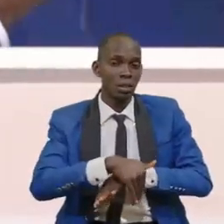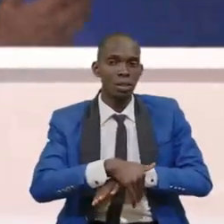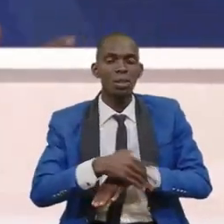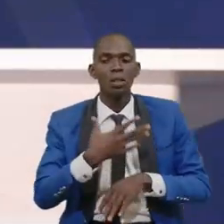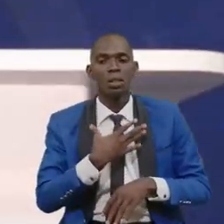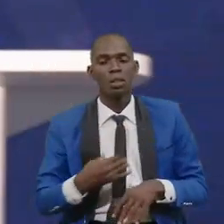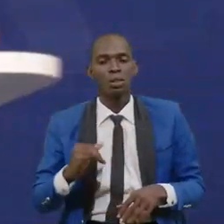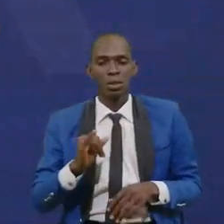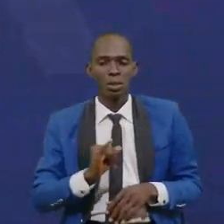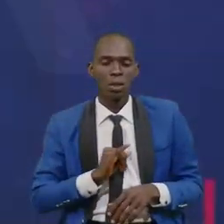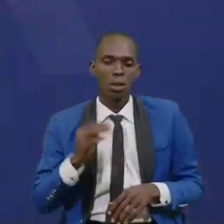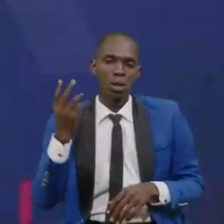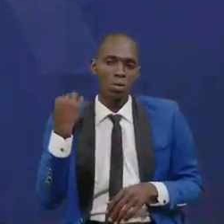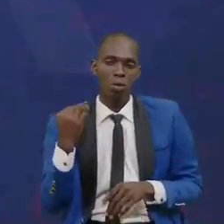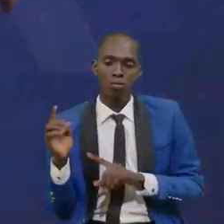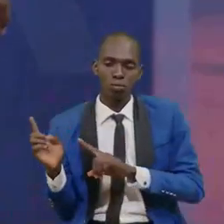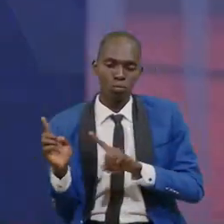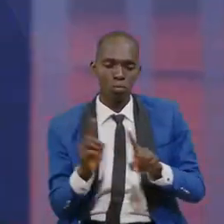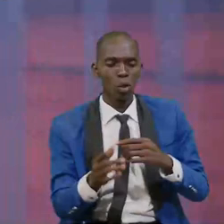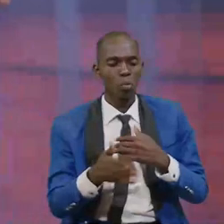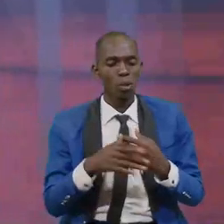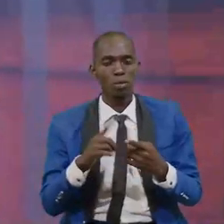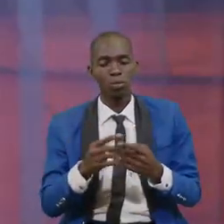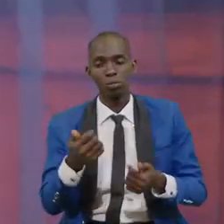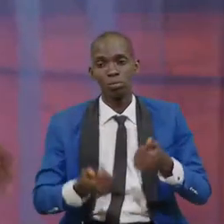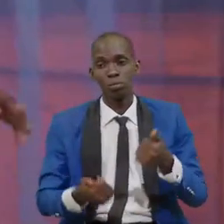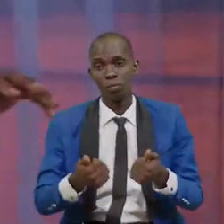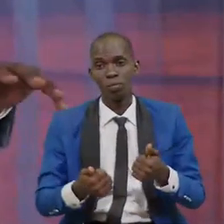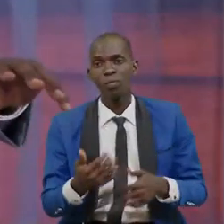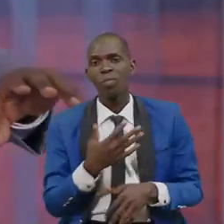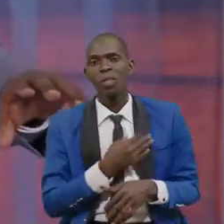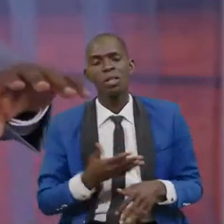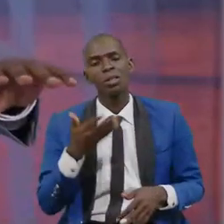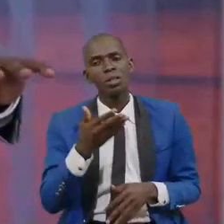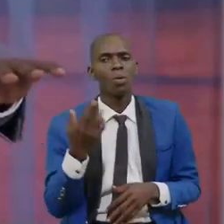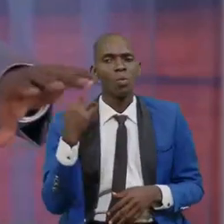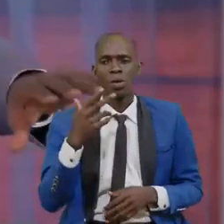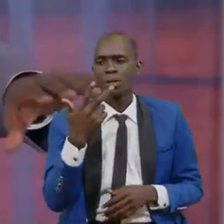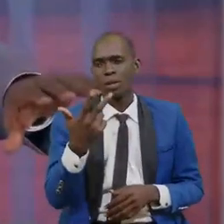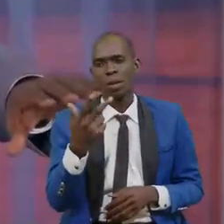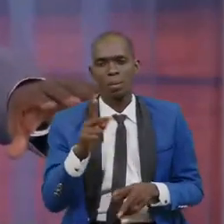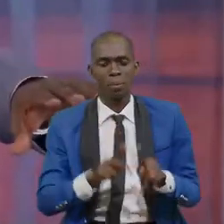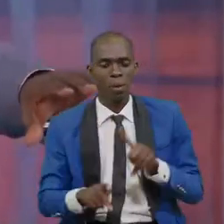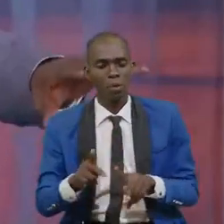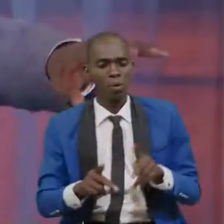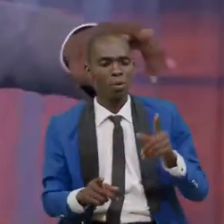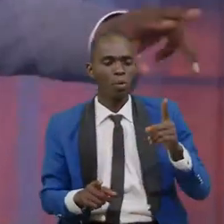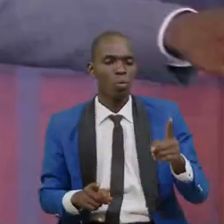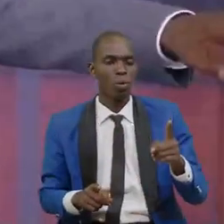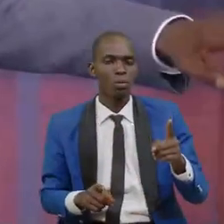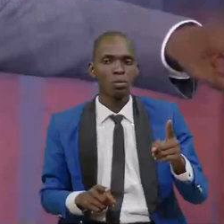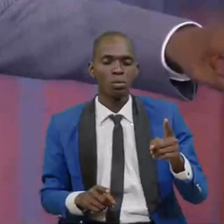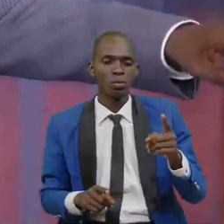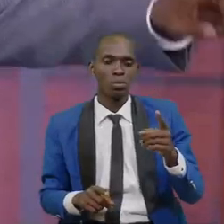et je venais dans le véhicule. Il y avait 3 personnes. Un